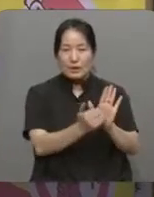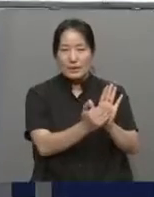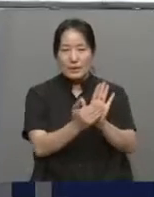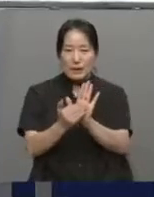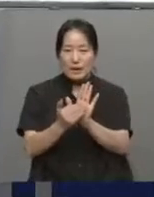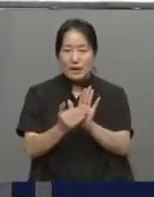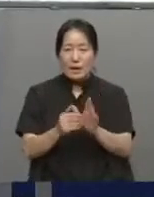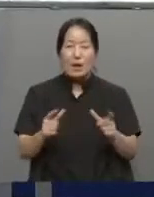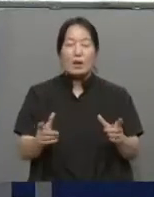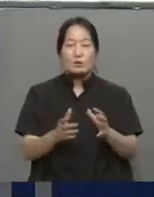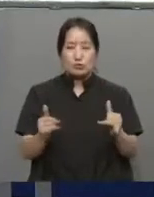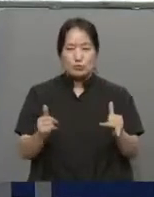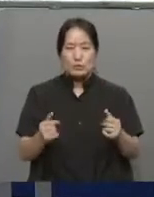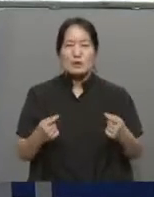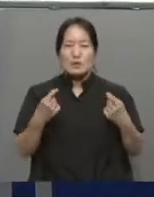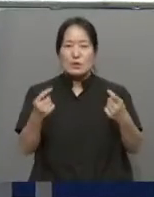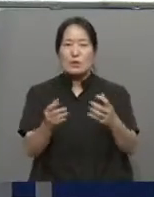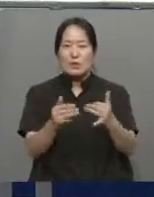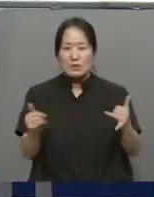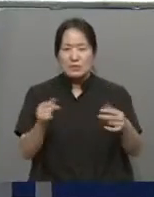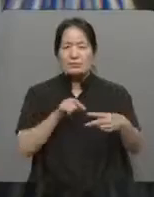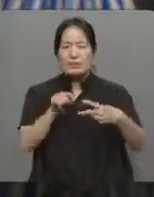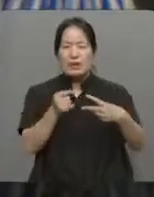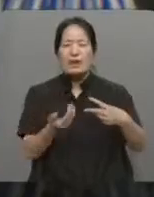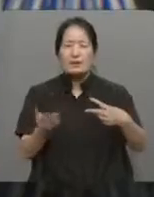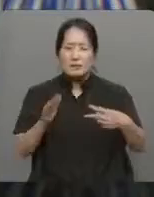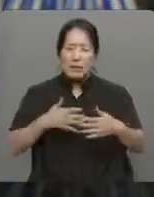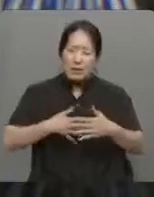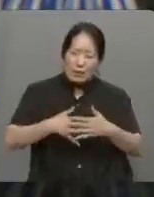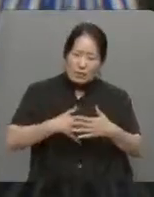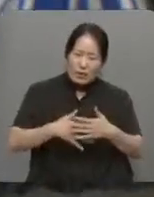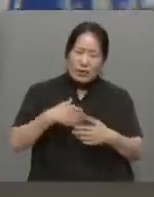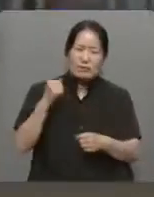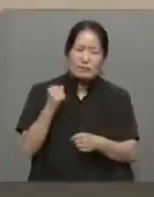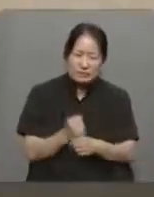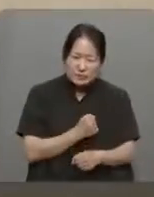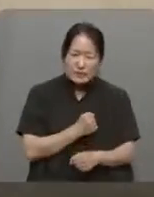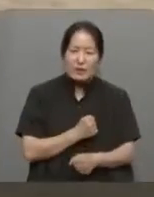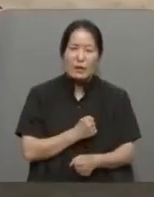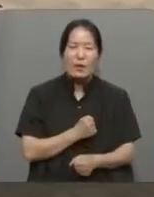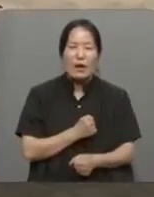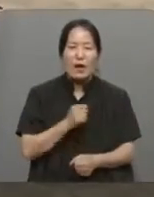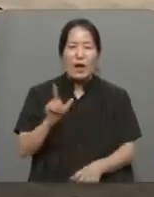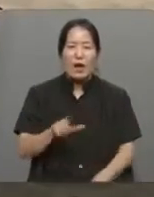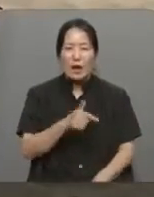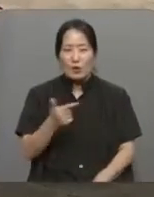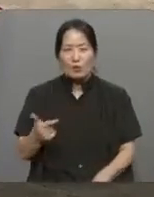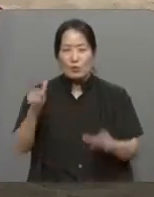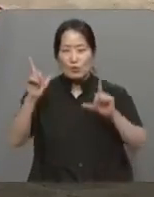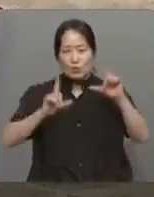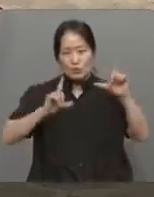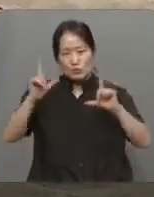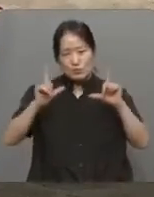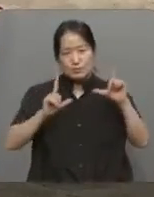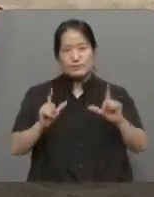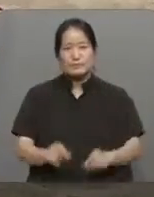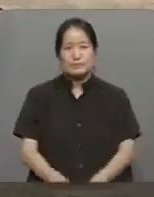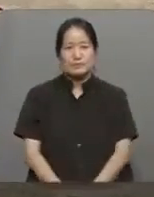주민과 피서객 모두 수긍하면서도 불안과 아쉬움이 교차하는 하루였습니다. KBS 뉴스 정상빈입니다.